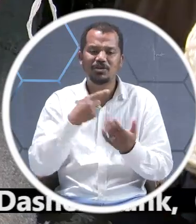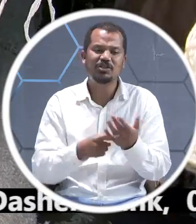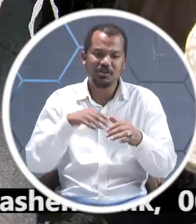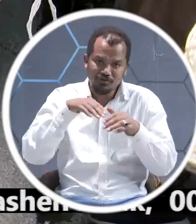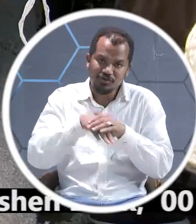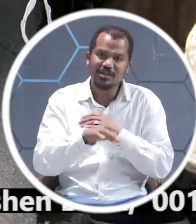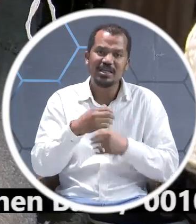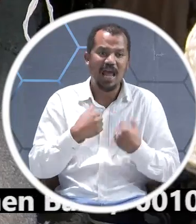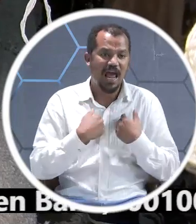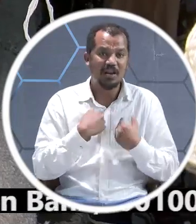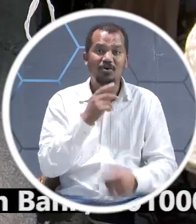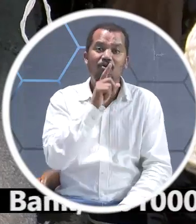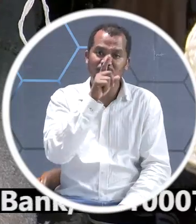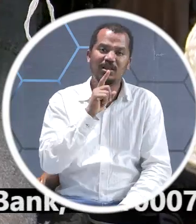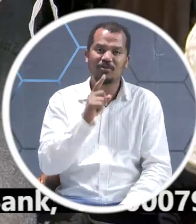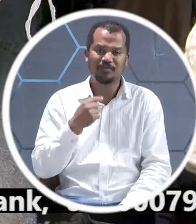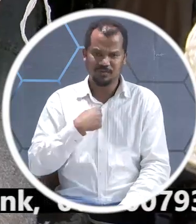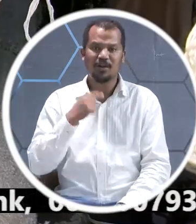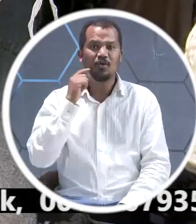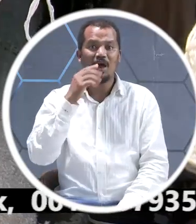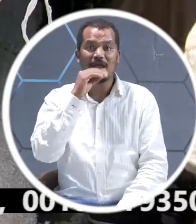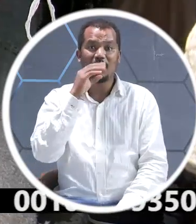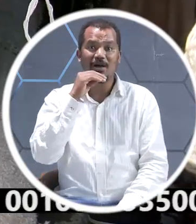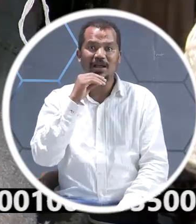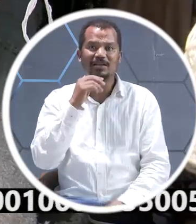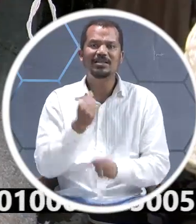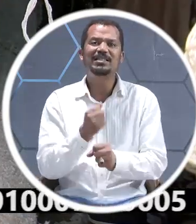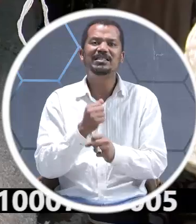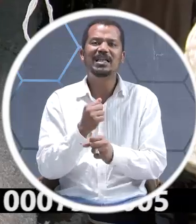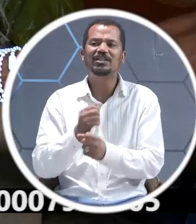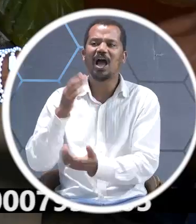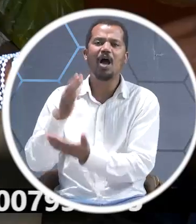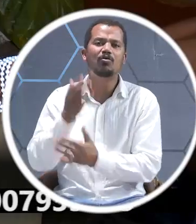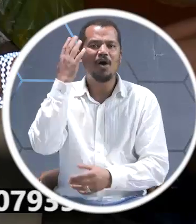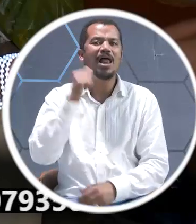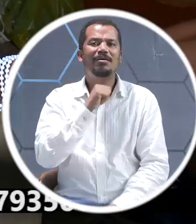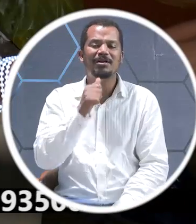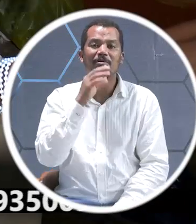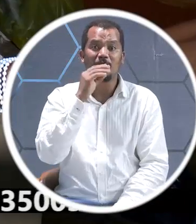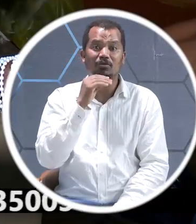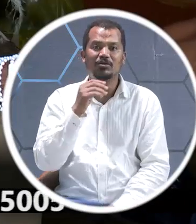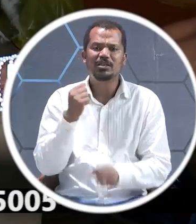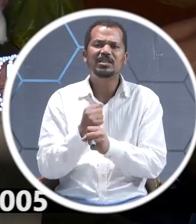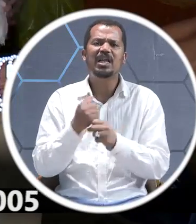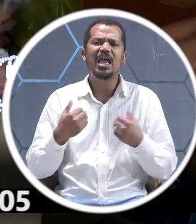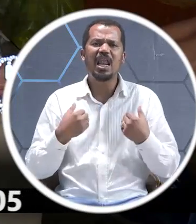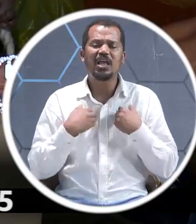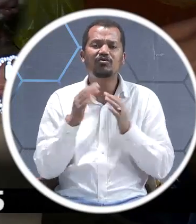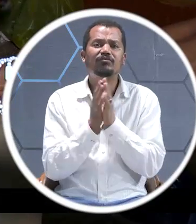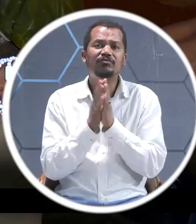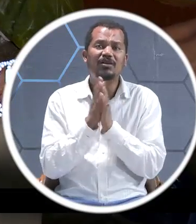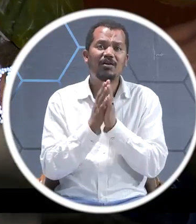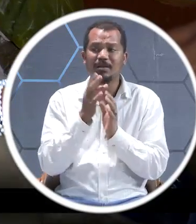ግቢ ውስጥ ያየነው እውነት ነው። ምክንያቱም እኔን እንኳን ለማዋራት ስራቸውን አቁመው አልነበረም የሚያወሩኝ። እና ለስራ